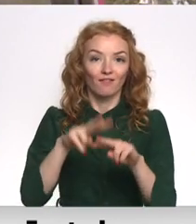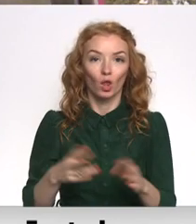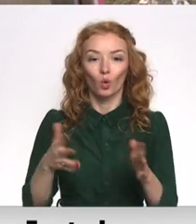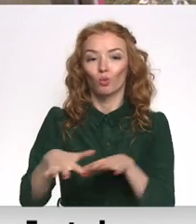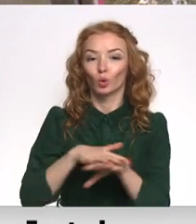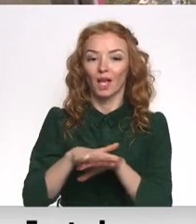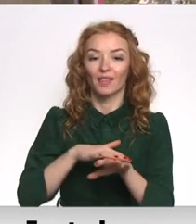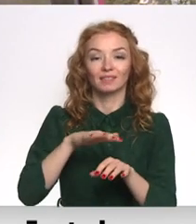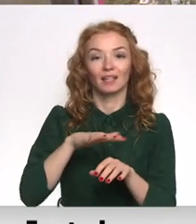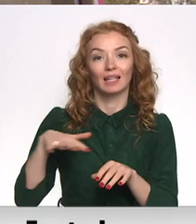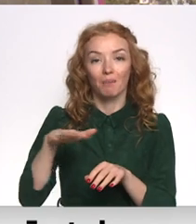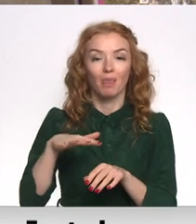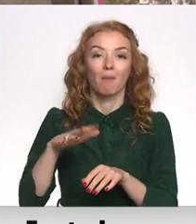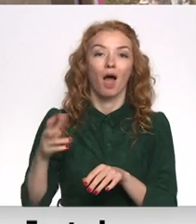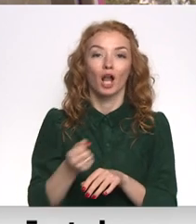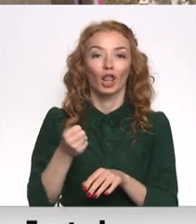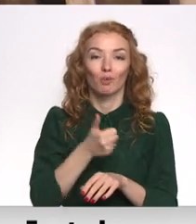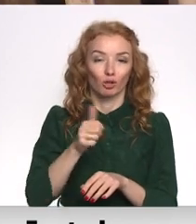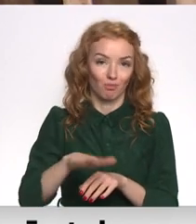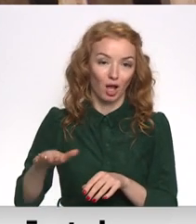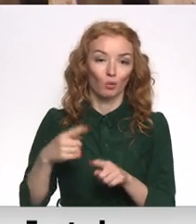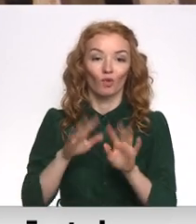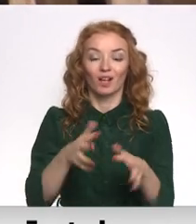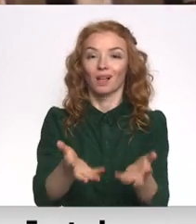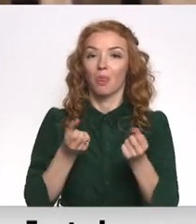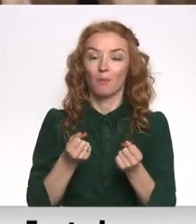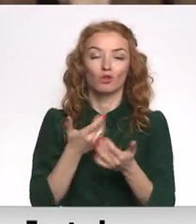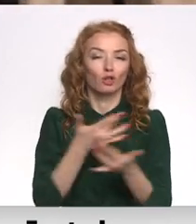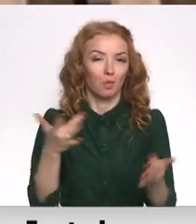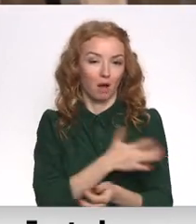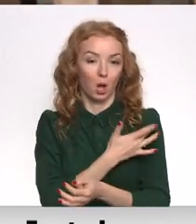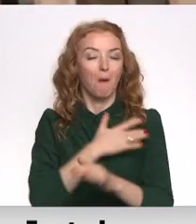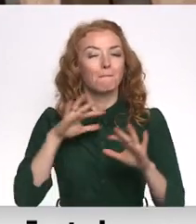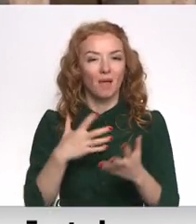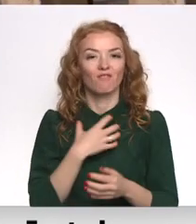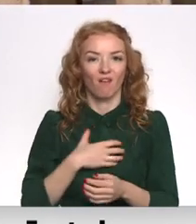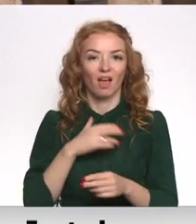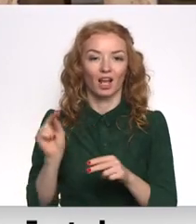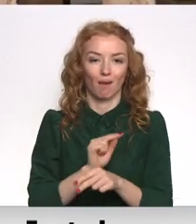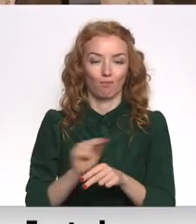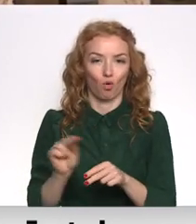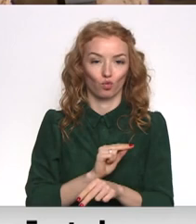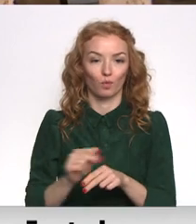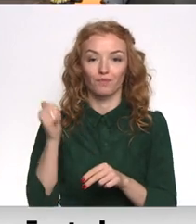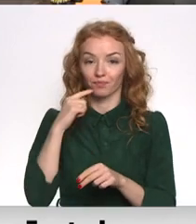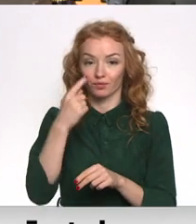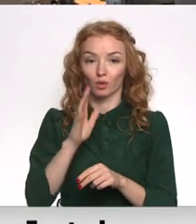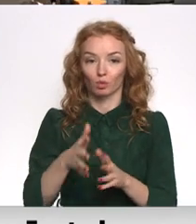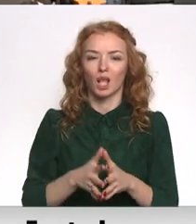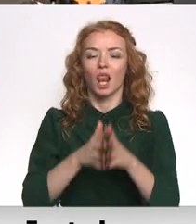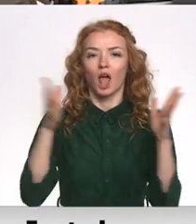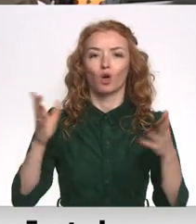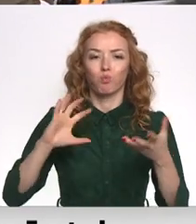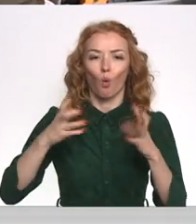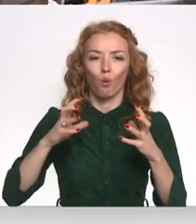pulcēties ģimenēm ar īpašajiem bērniem un kur saņem dažādus pakalpojumus. Taču bez remonta neiztikt. Būs liels bumbu basēns,